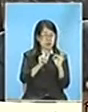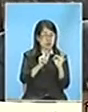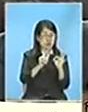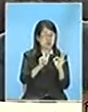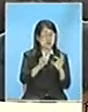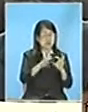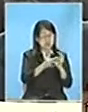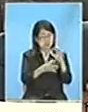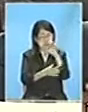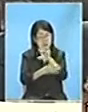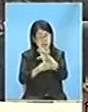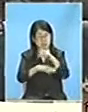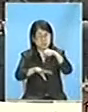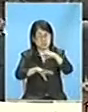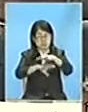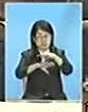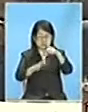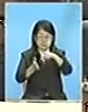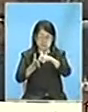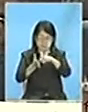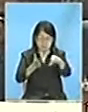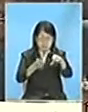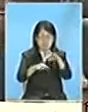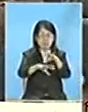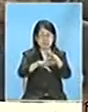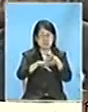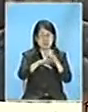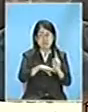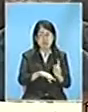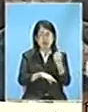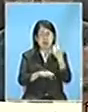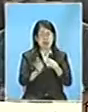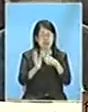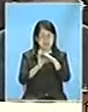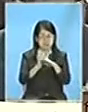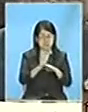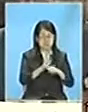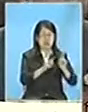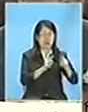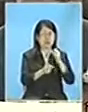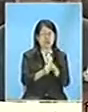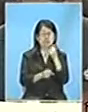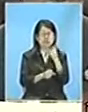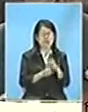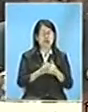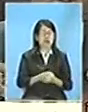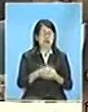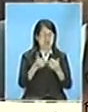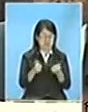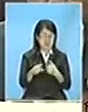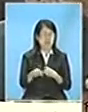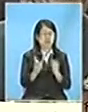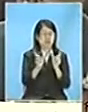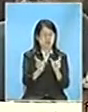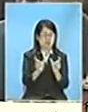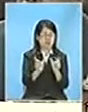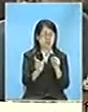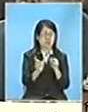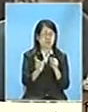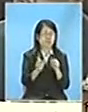ถอนรองอธิการบดีหรือตำแหน่งดังกล่าวที่ผมกราบเรียนมาเนี่ยไม่ได้เลยฉะนั้นตรงนี้เองจึงมีความนะจำเ